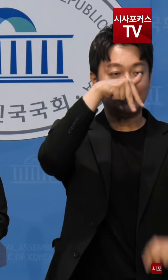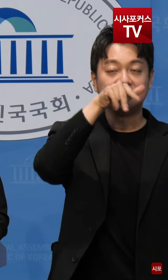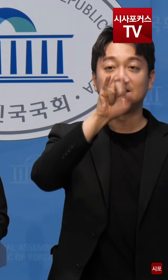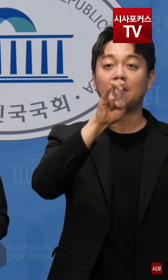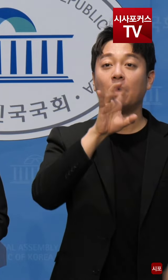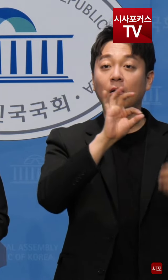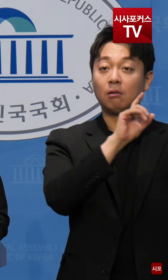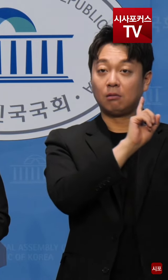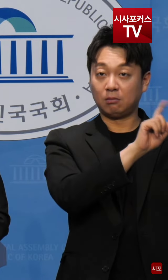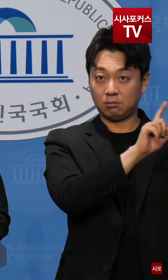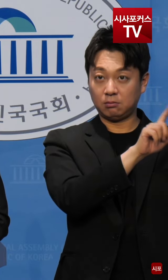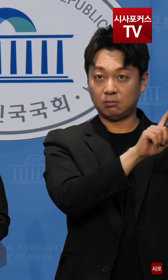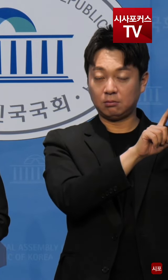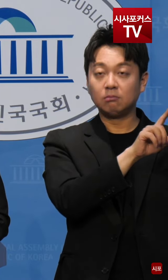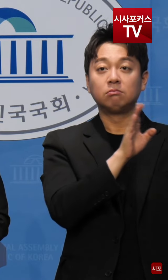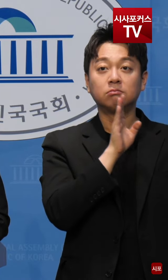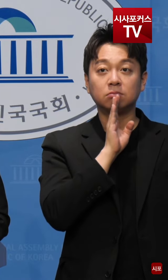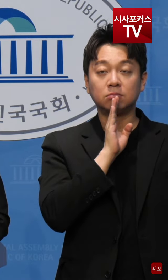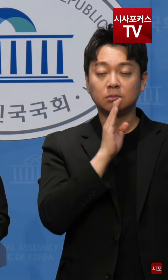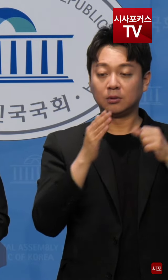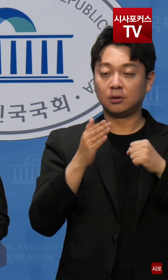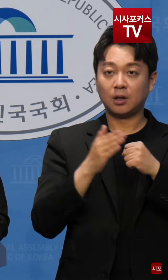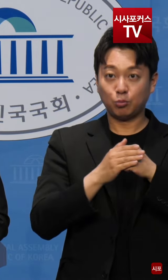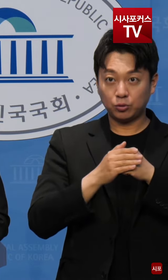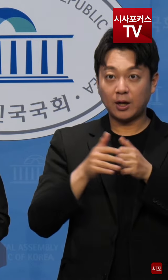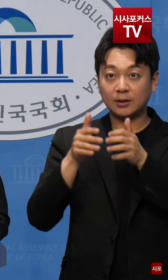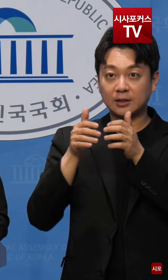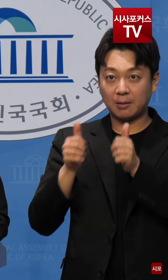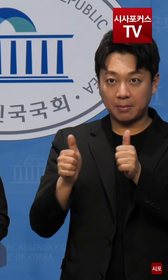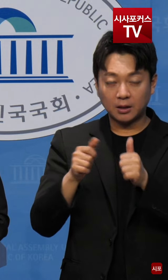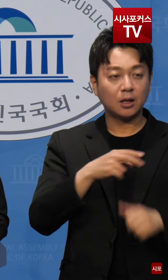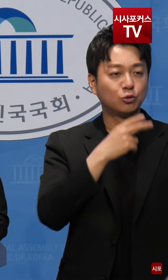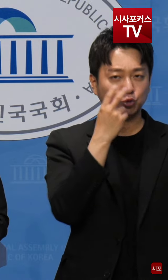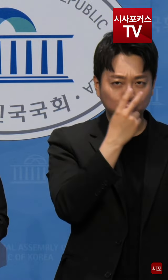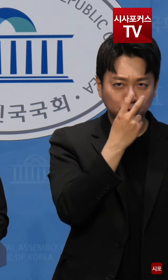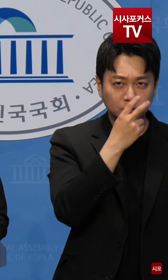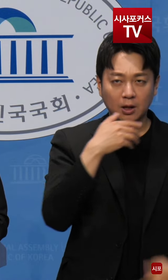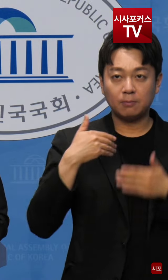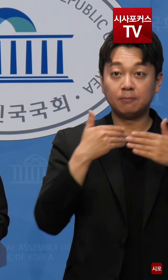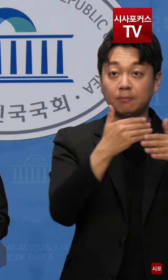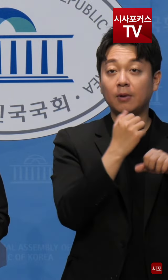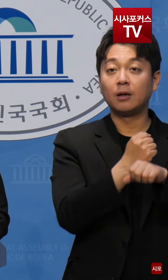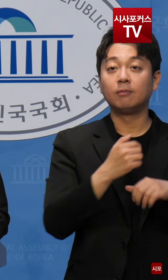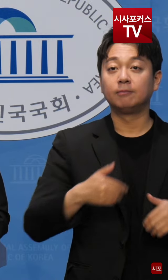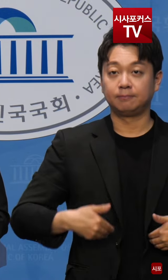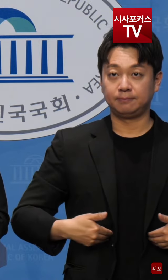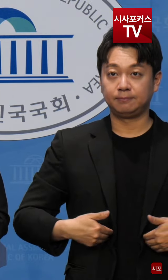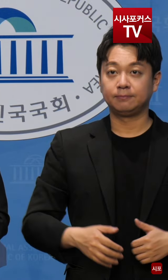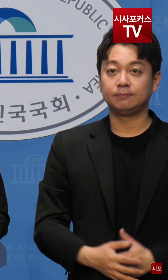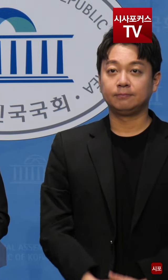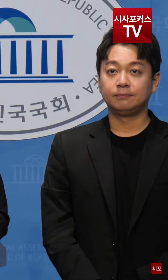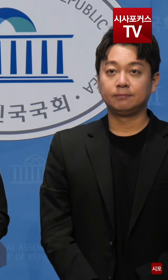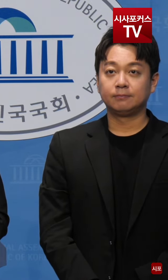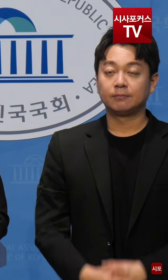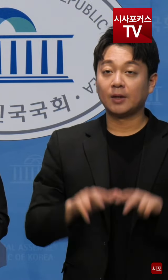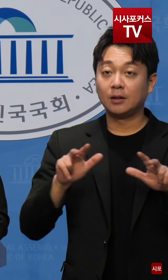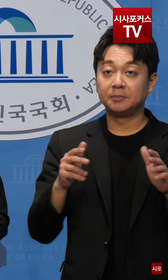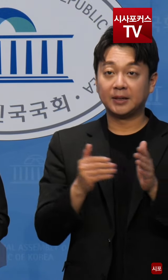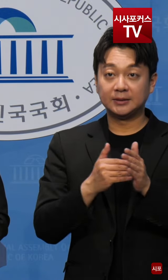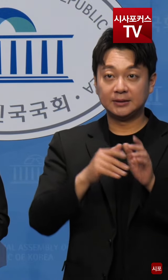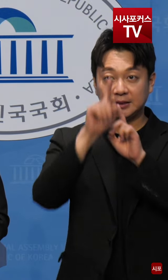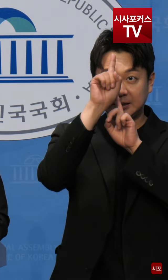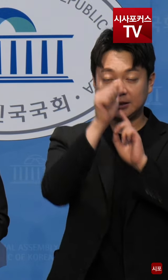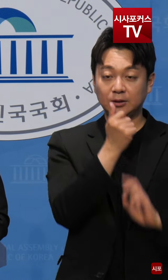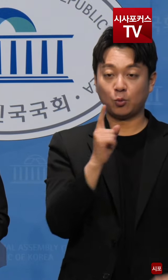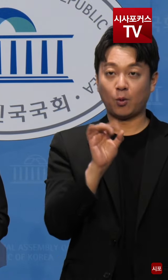이재명 대표에 대한 수사로 귀결되는 것은 당연한 수순입니다. 그동안 이 전